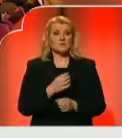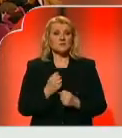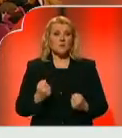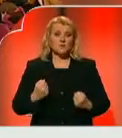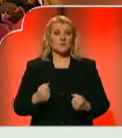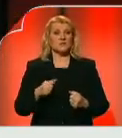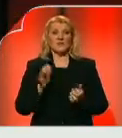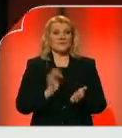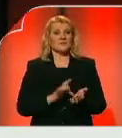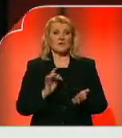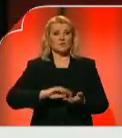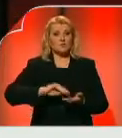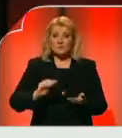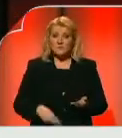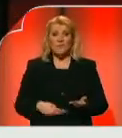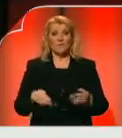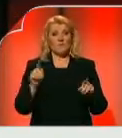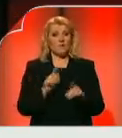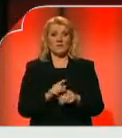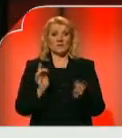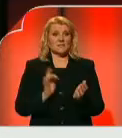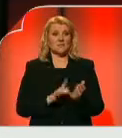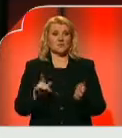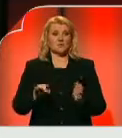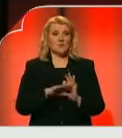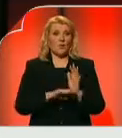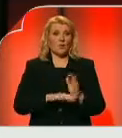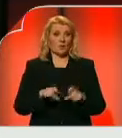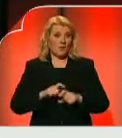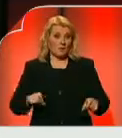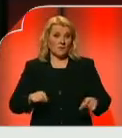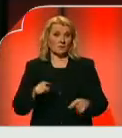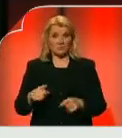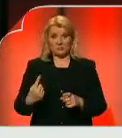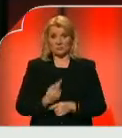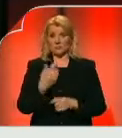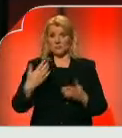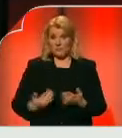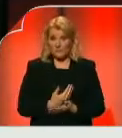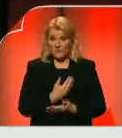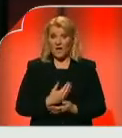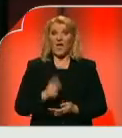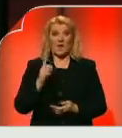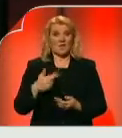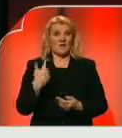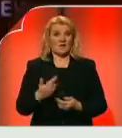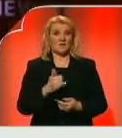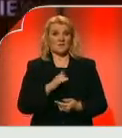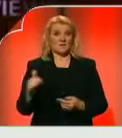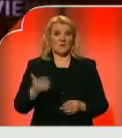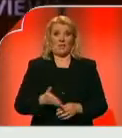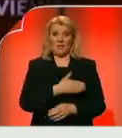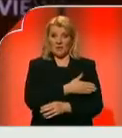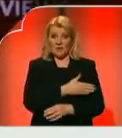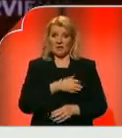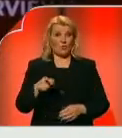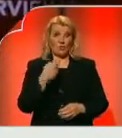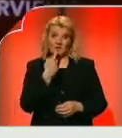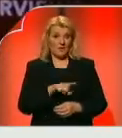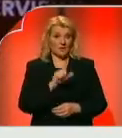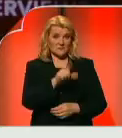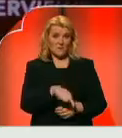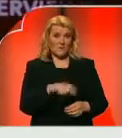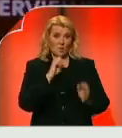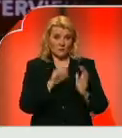smluvní ujednání a ustanovením zákonu o bankách. To je věc, která je nová, tak jak říkám, 20 let to Úřad pro ochranu osobních údajů nechtěl